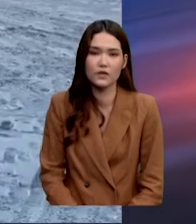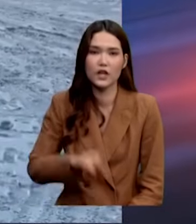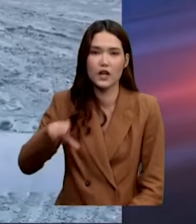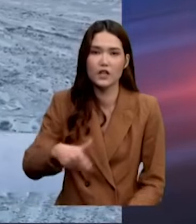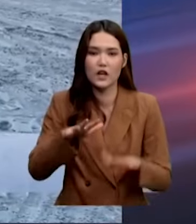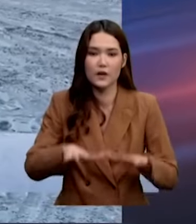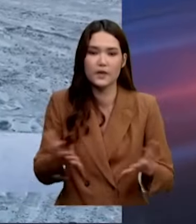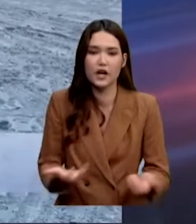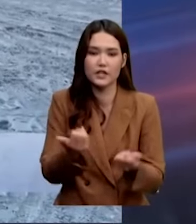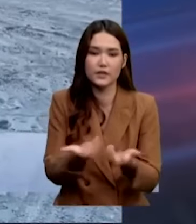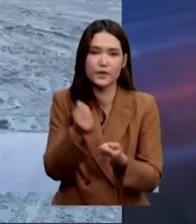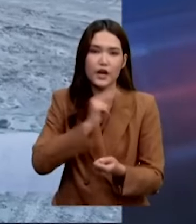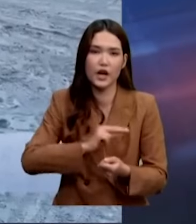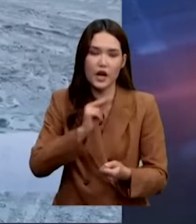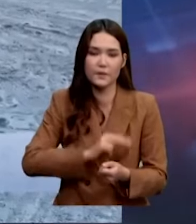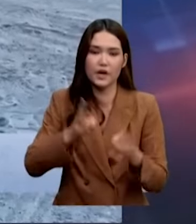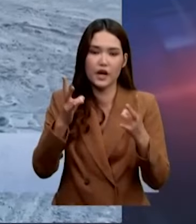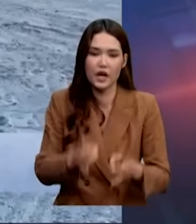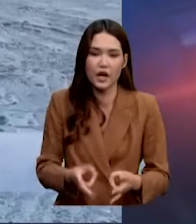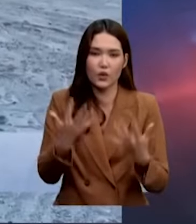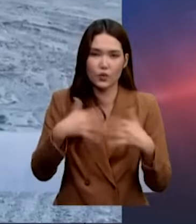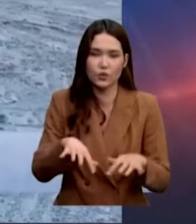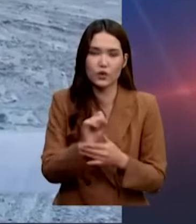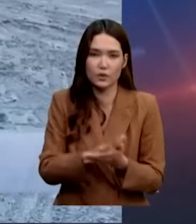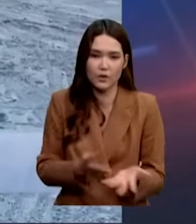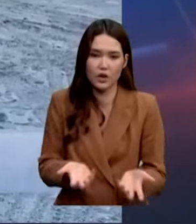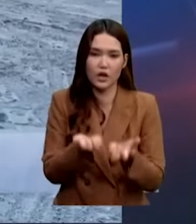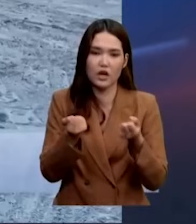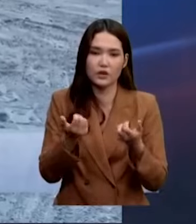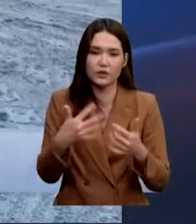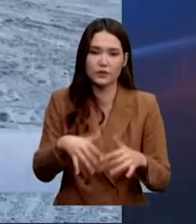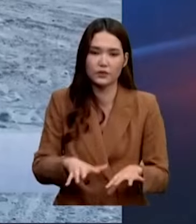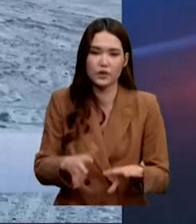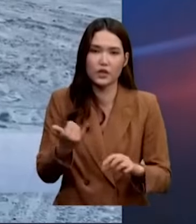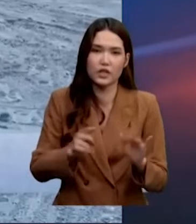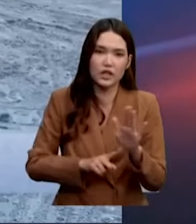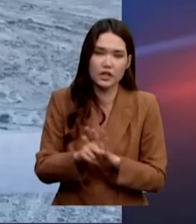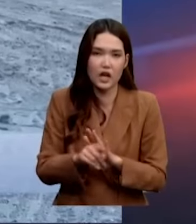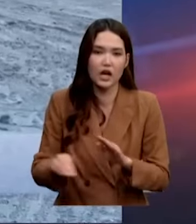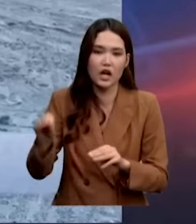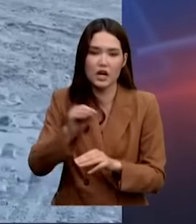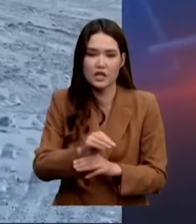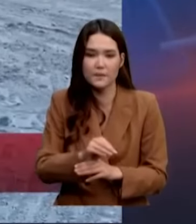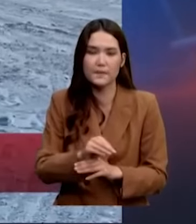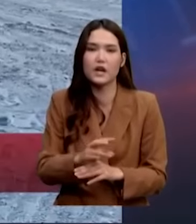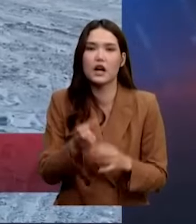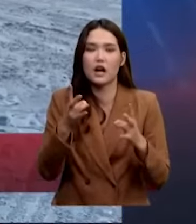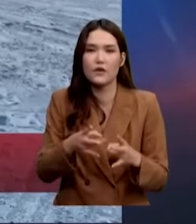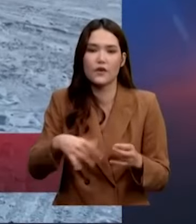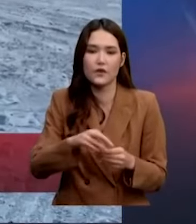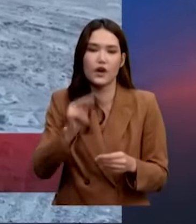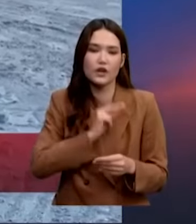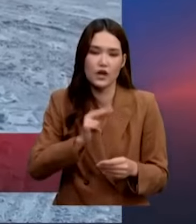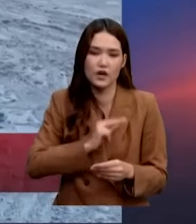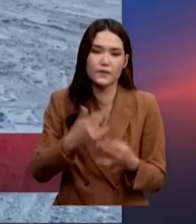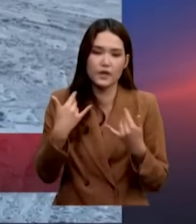Аварийно-спасательные работы по поиску пострадавших продолжаются. Найдены уже два тела погибших. В аварийных спасательных работах